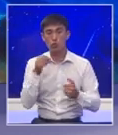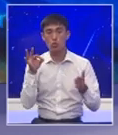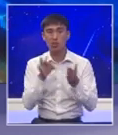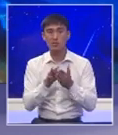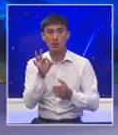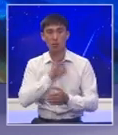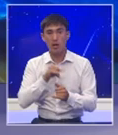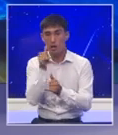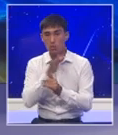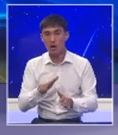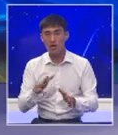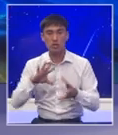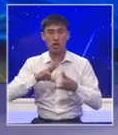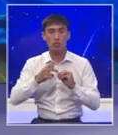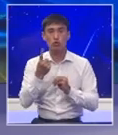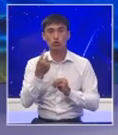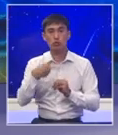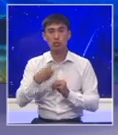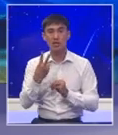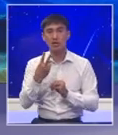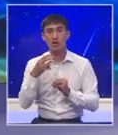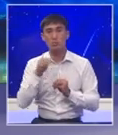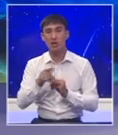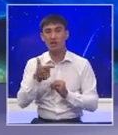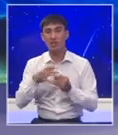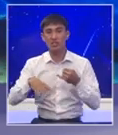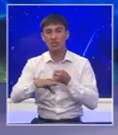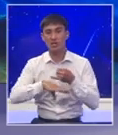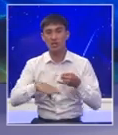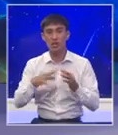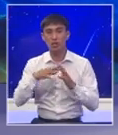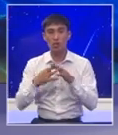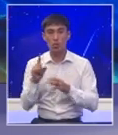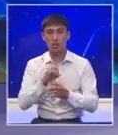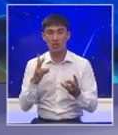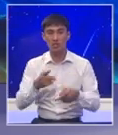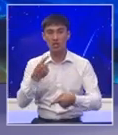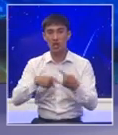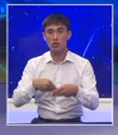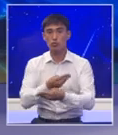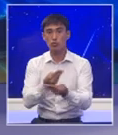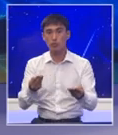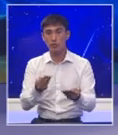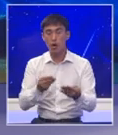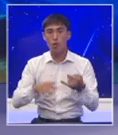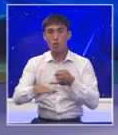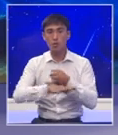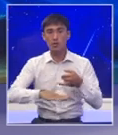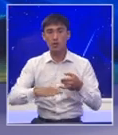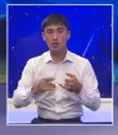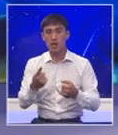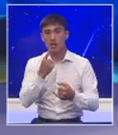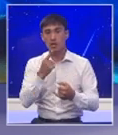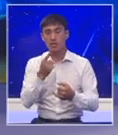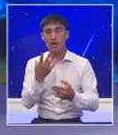мақсатында пайдаланылмаған жалпы көлемі 122 мың гектар жер телімі шаруаларға жетіне қайта ұсынылыпты. Ал өңірде жуық